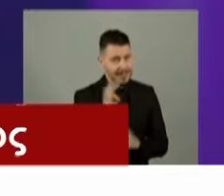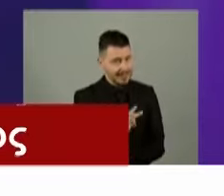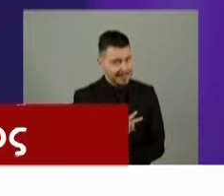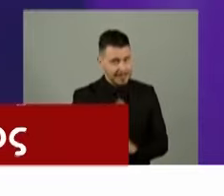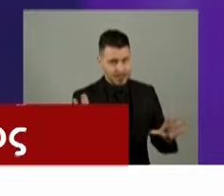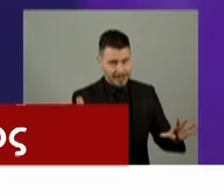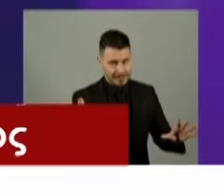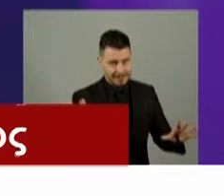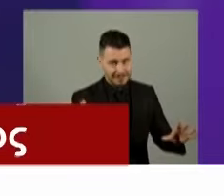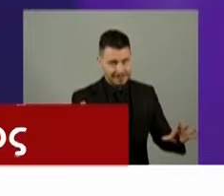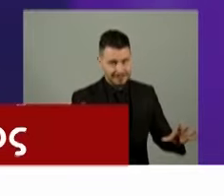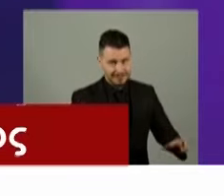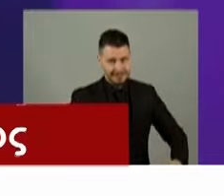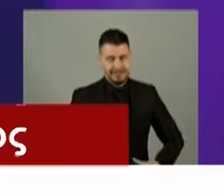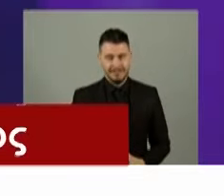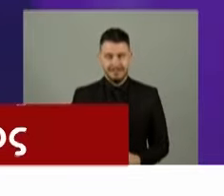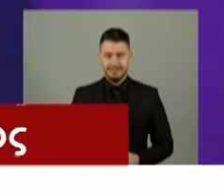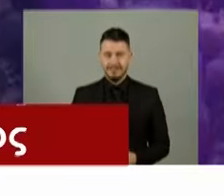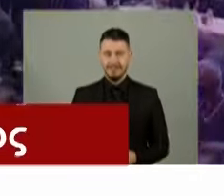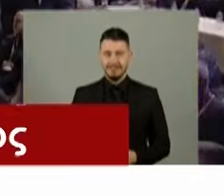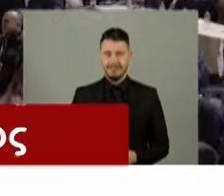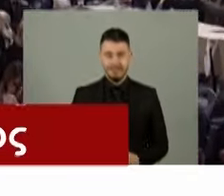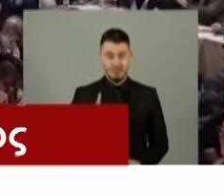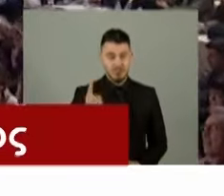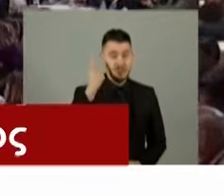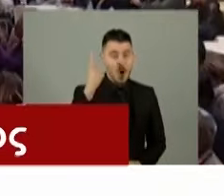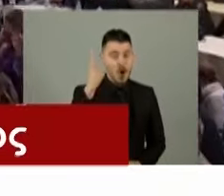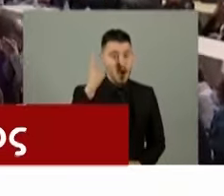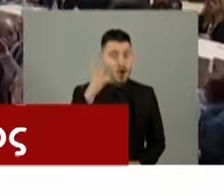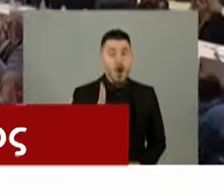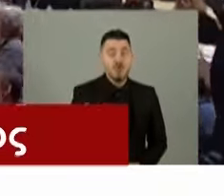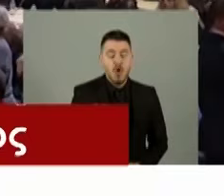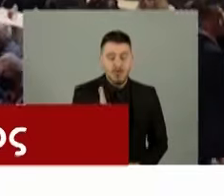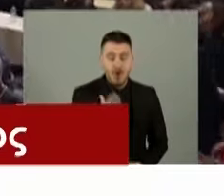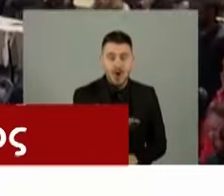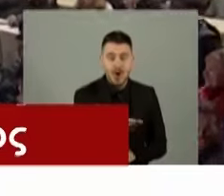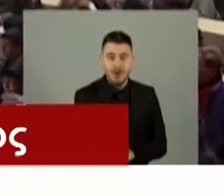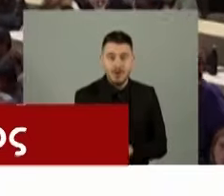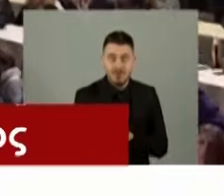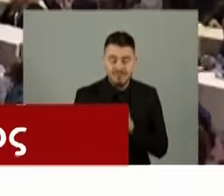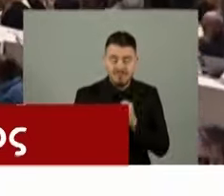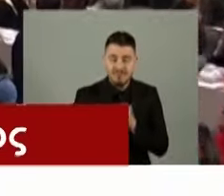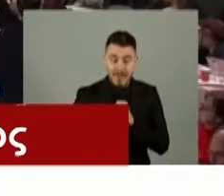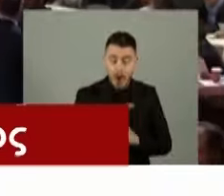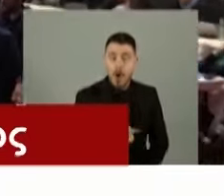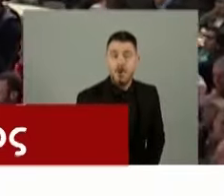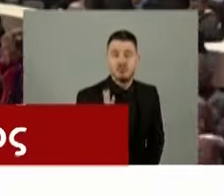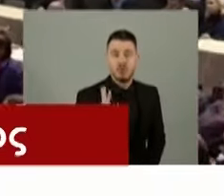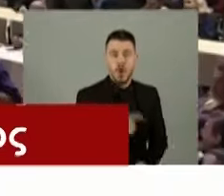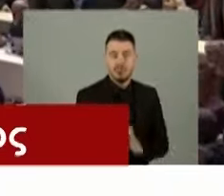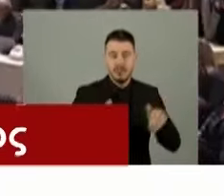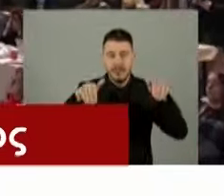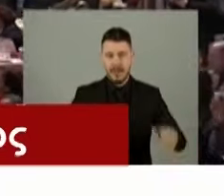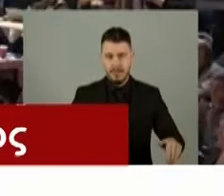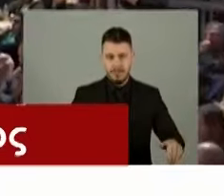Και εκεί είχαμε μετά κάποια γρατζουνίσματα τουλάχιστον στην πλειοβουλευτική ομάδα του ΠΑΣΟΚ. Αγγελική μου, υπάρχουν